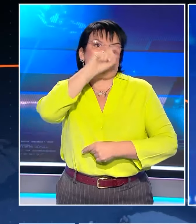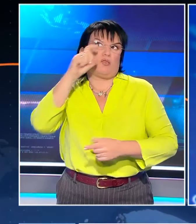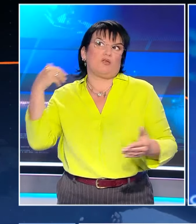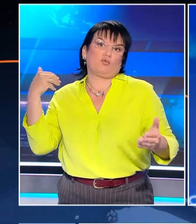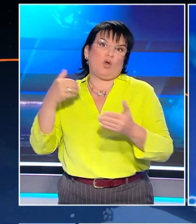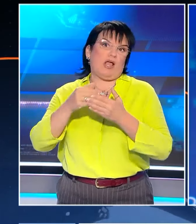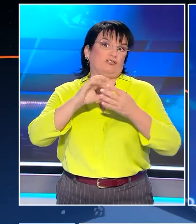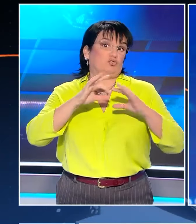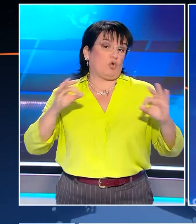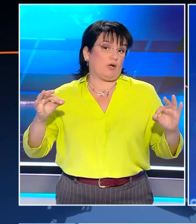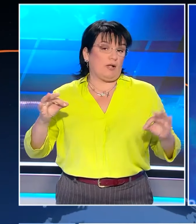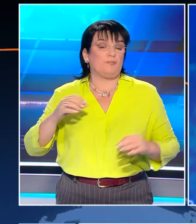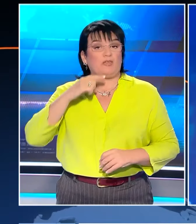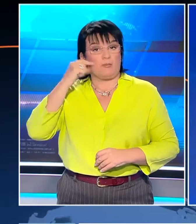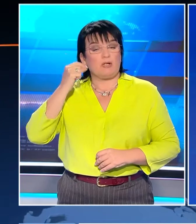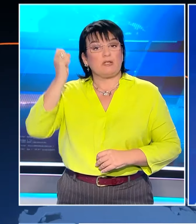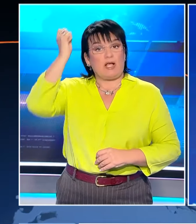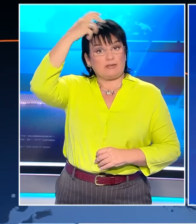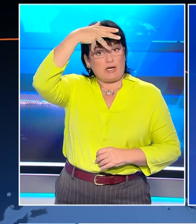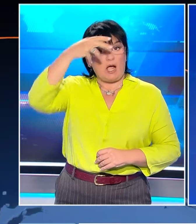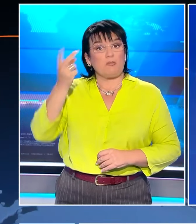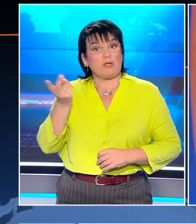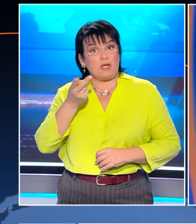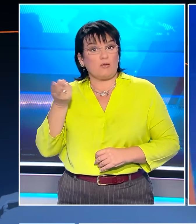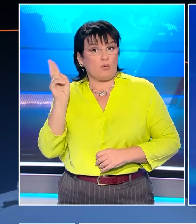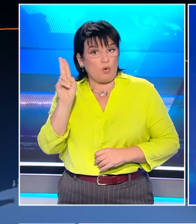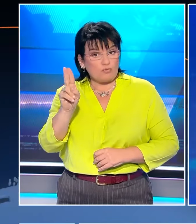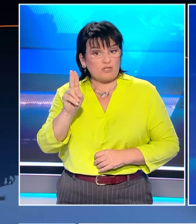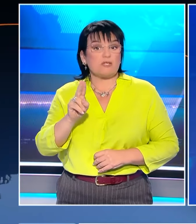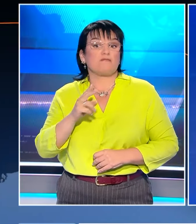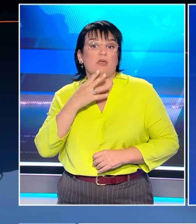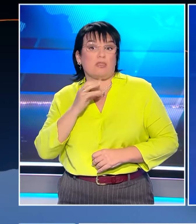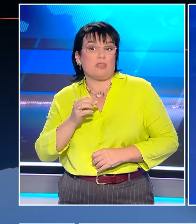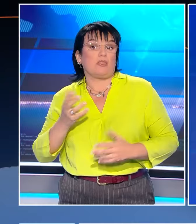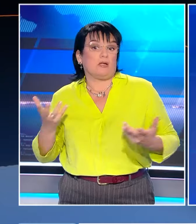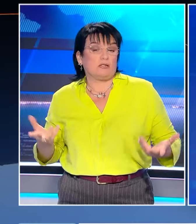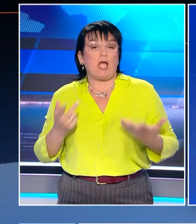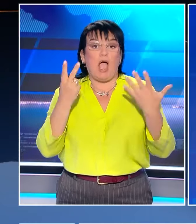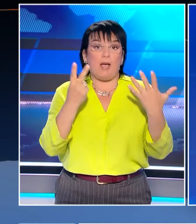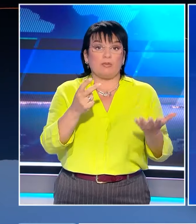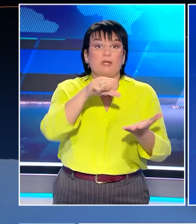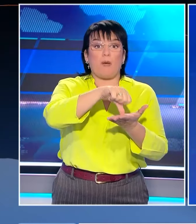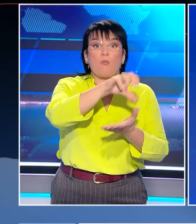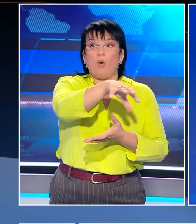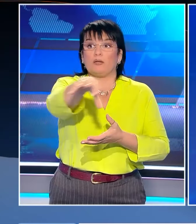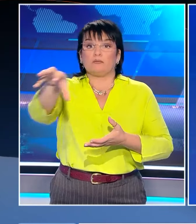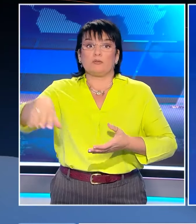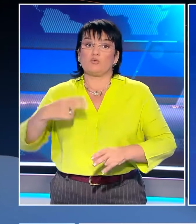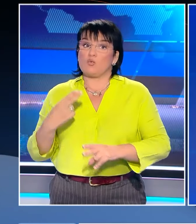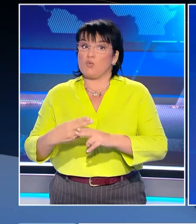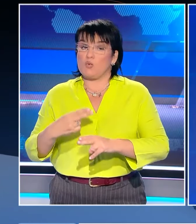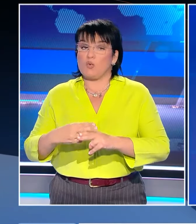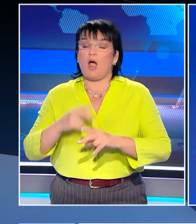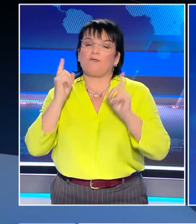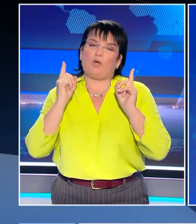της χώρας. Κάμαλα Χάρις και Ντόναλντ Τραμπ στο φωτοφίνις επικεντρώνονται στις 7 πολιτείες κλειδιά που θα κρίνουν και τον